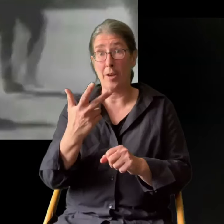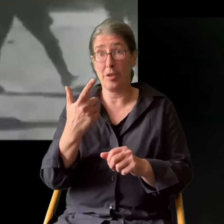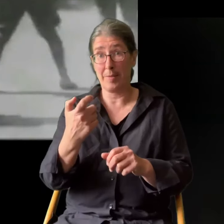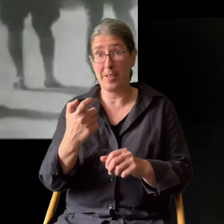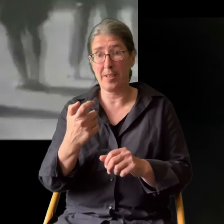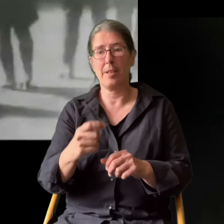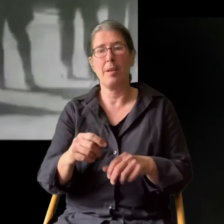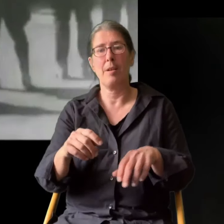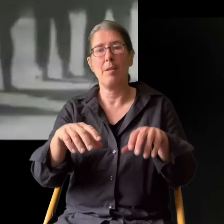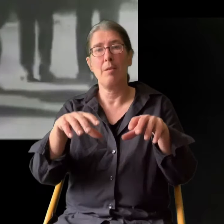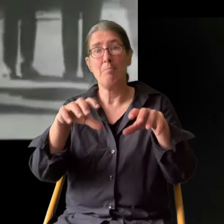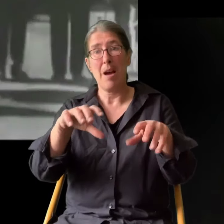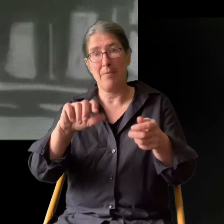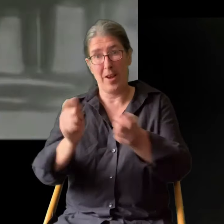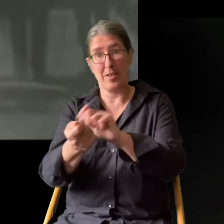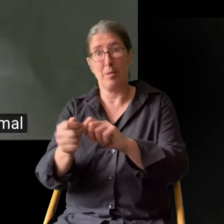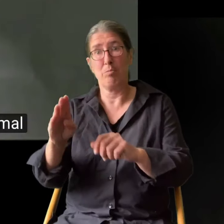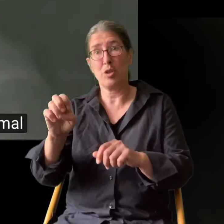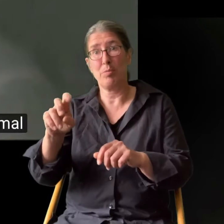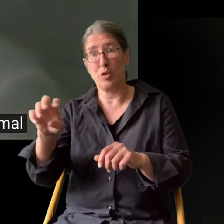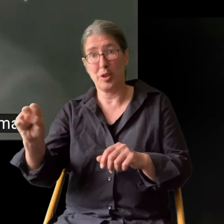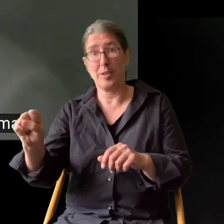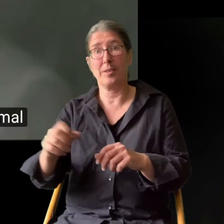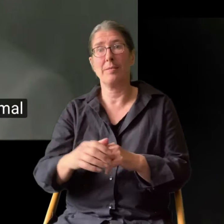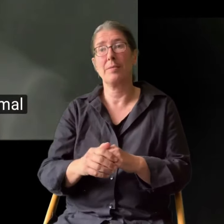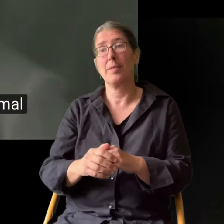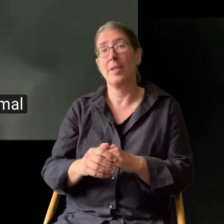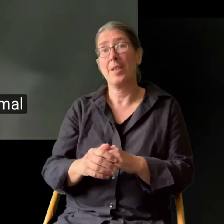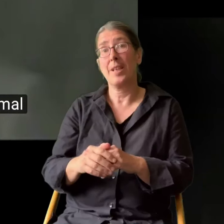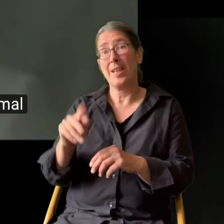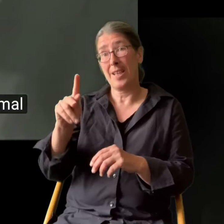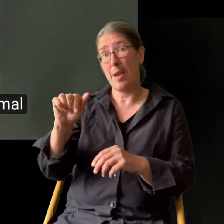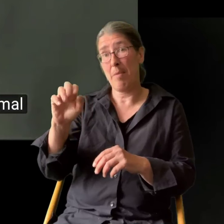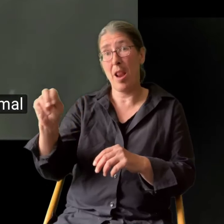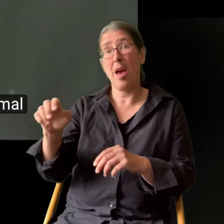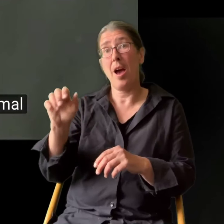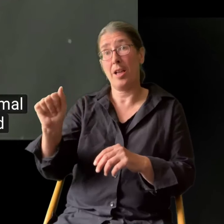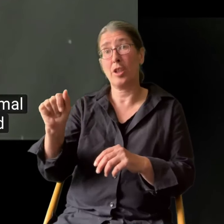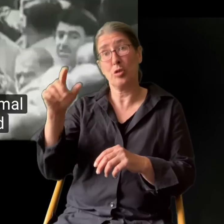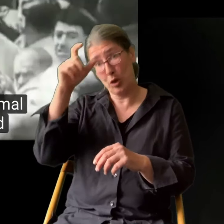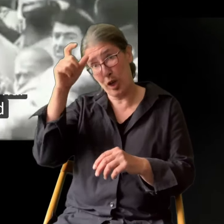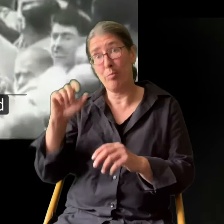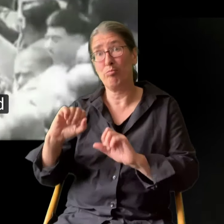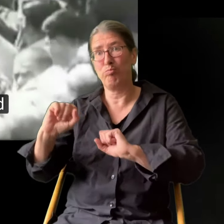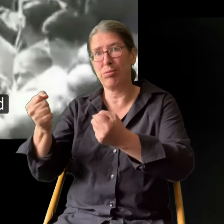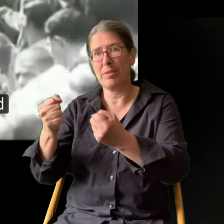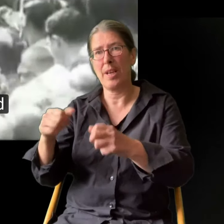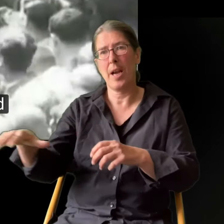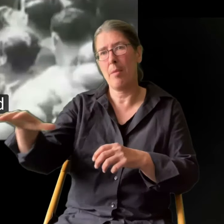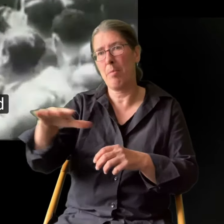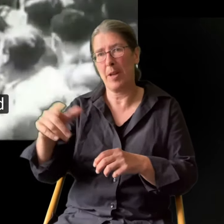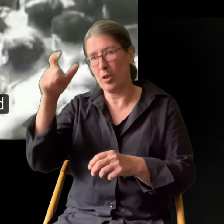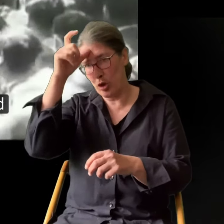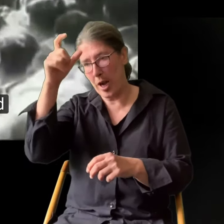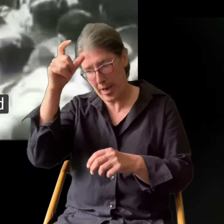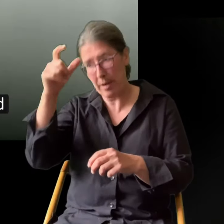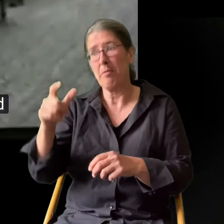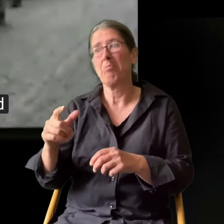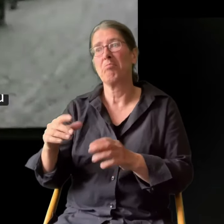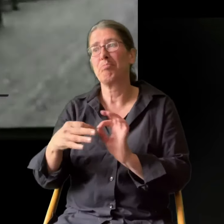1923. Machtwechsel am Bosporus. Kemal Atatürk gründet die Republik Türkei und führt das Land in die Moderne.